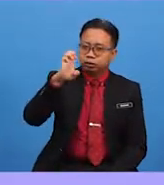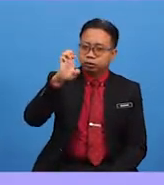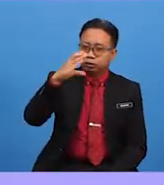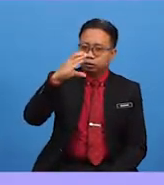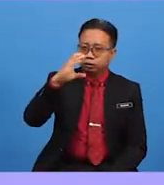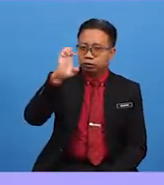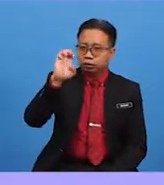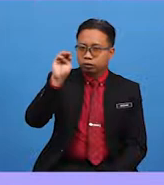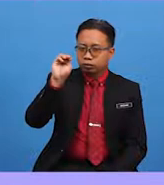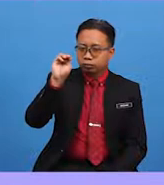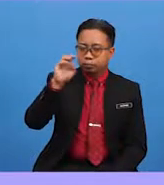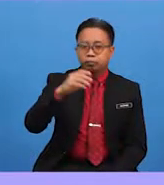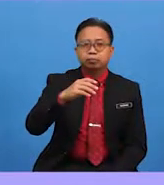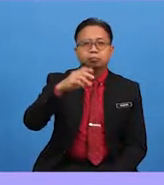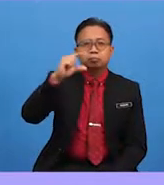cem-dak-pe.